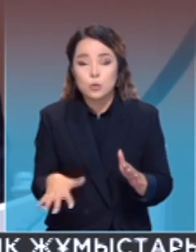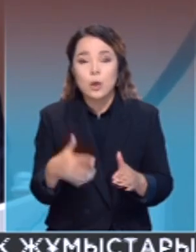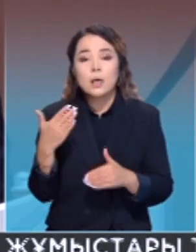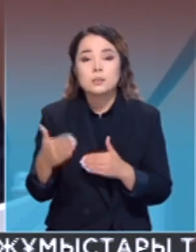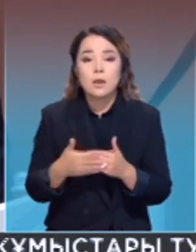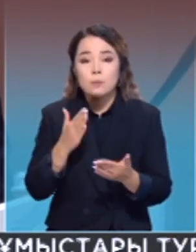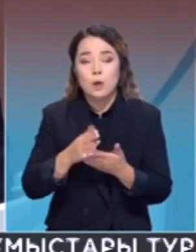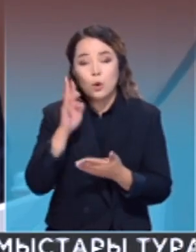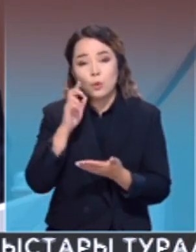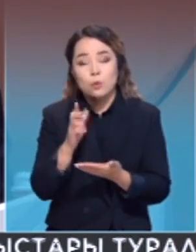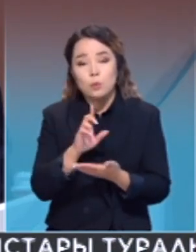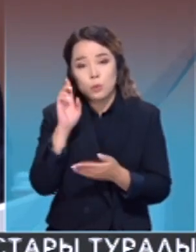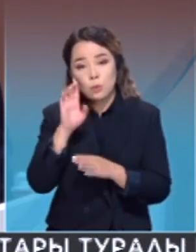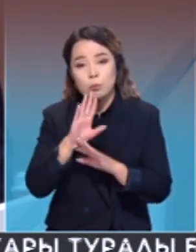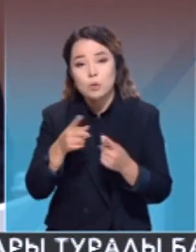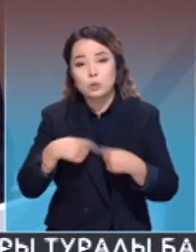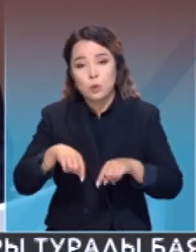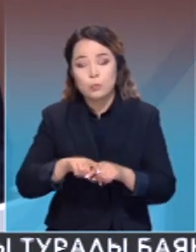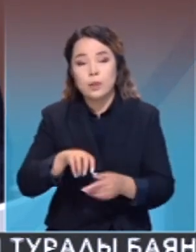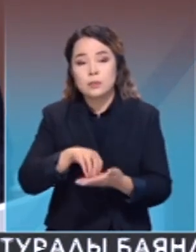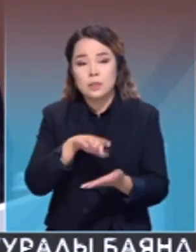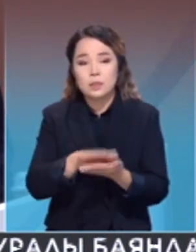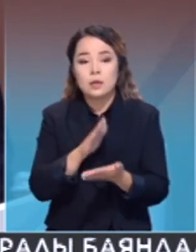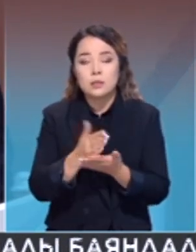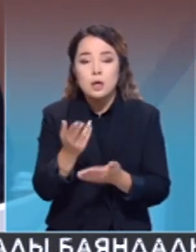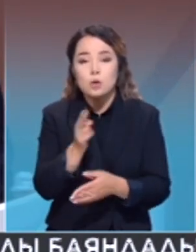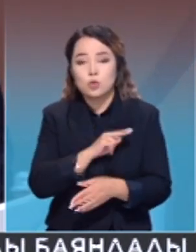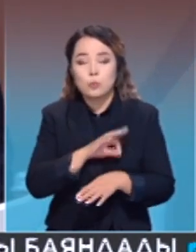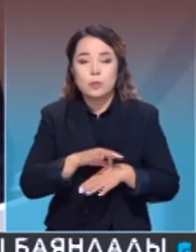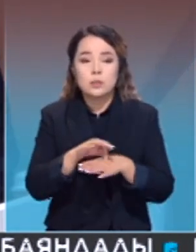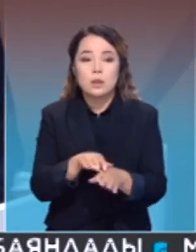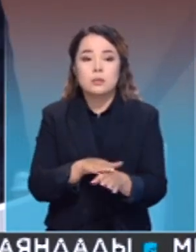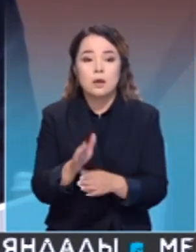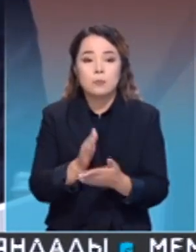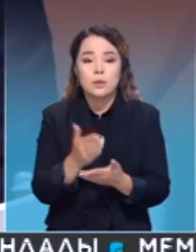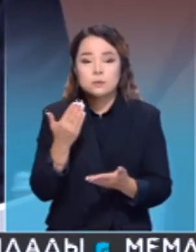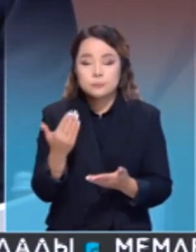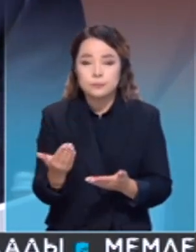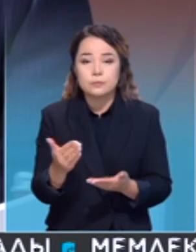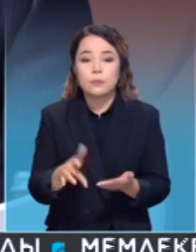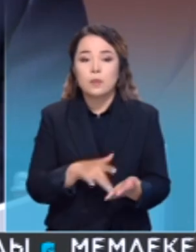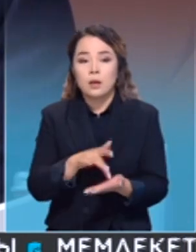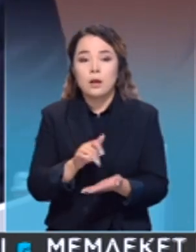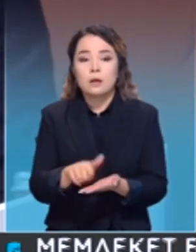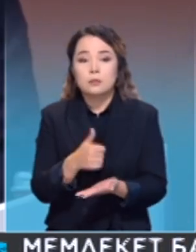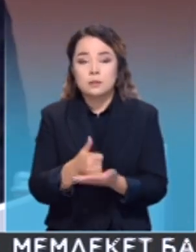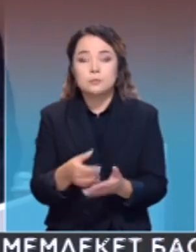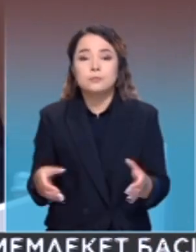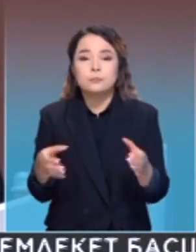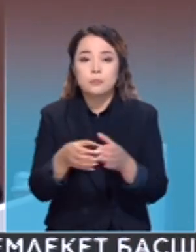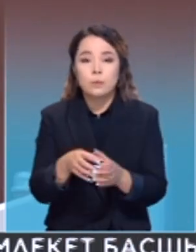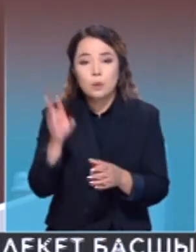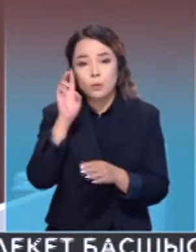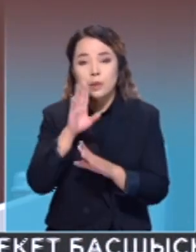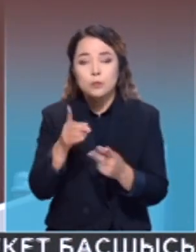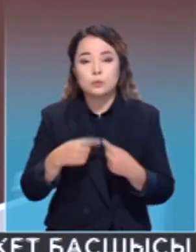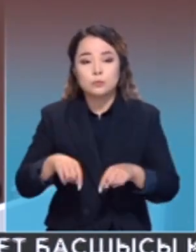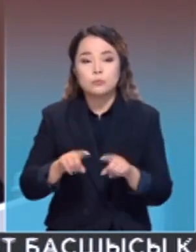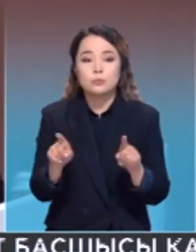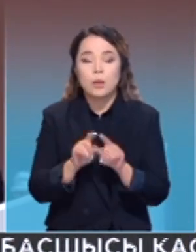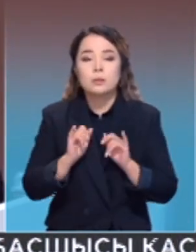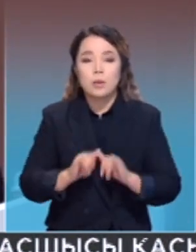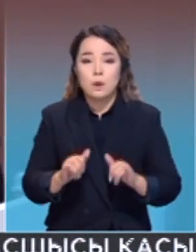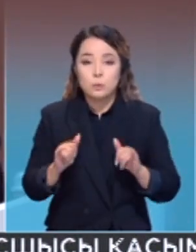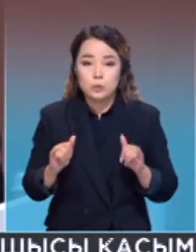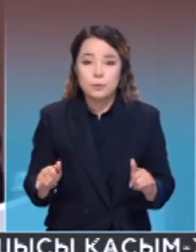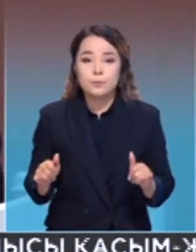550-ден астам үкіметтік ұйымдар тіркеліп, жұмыс жүргізуде. Қала әкімдігі тарапынан үкімет емес ұйымдардың